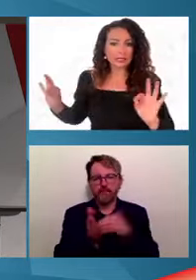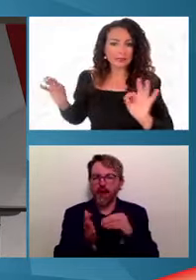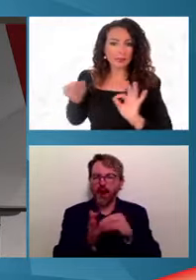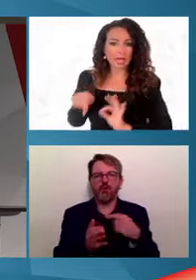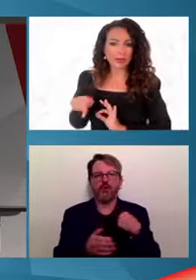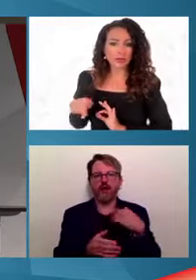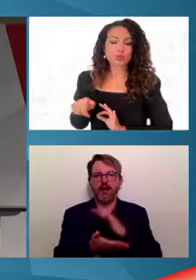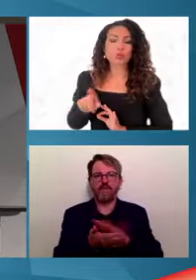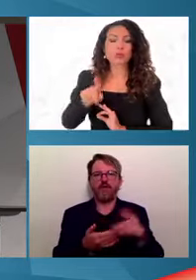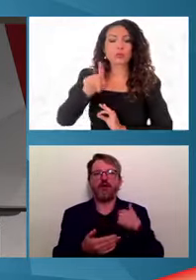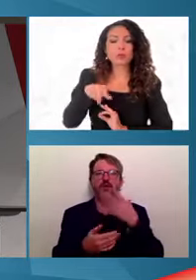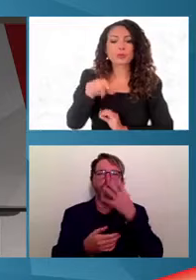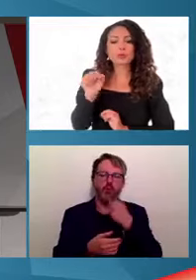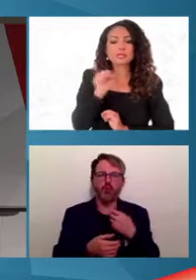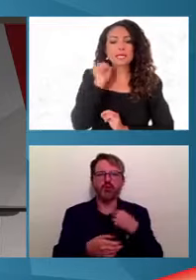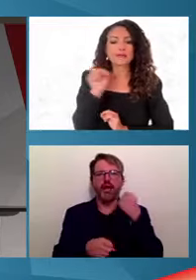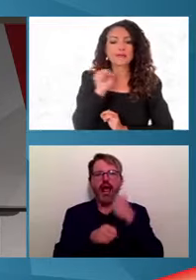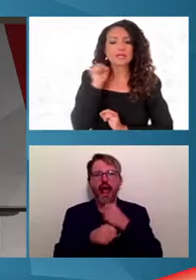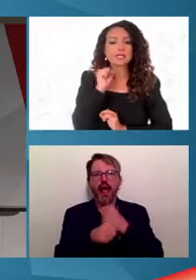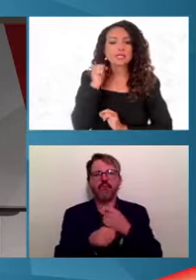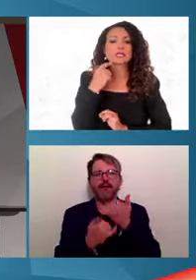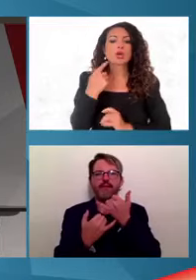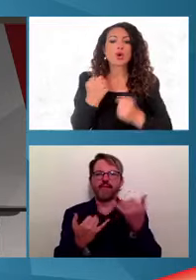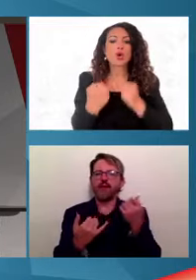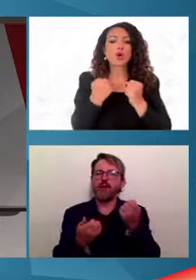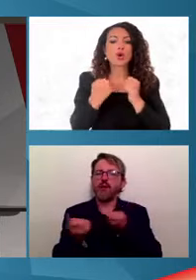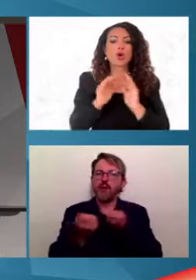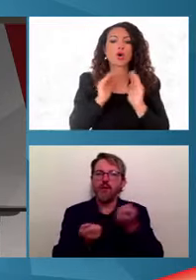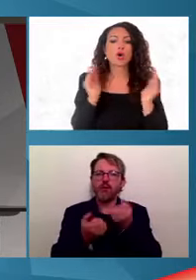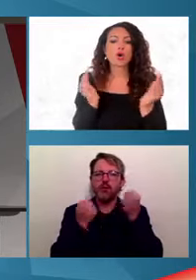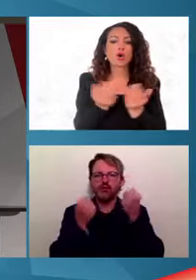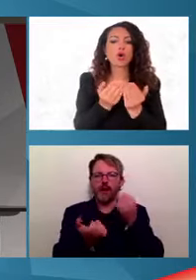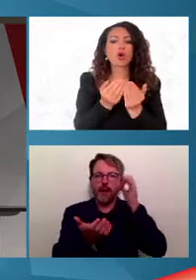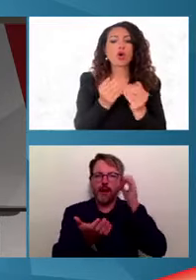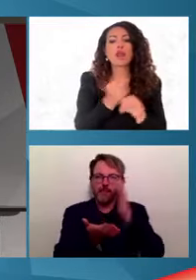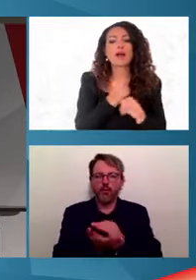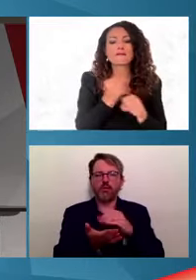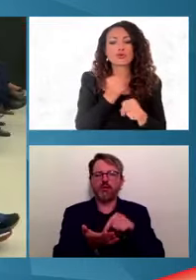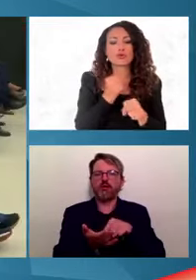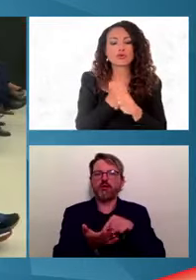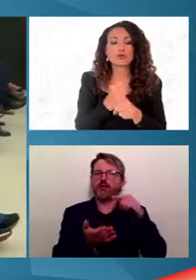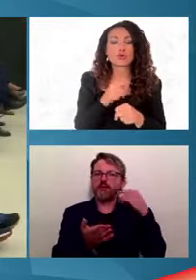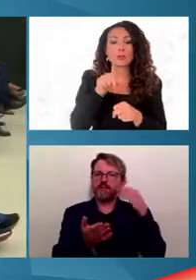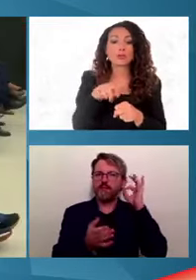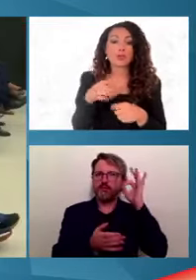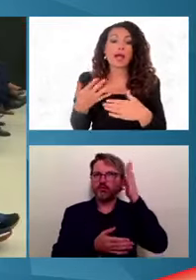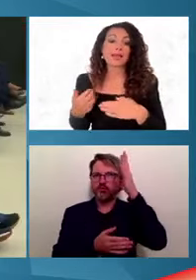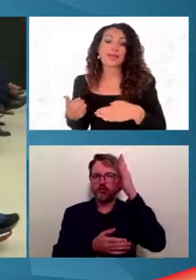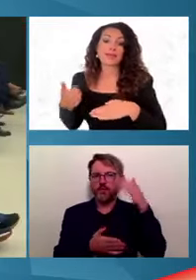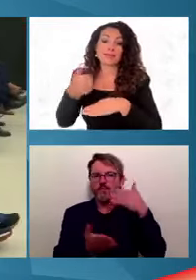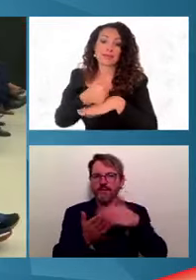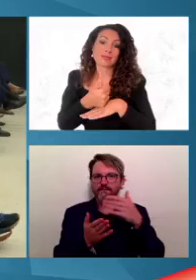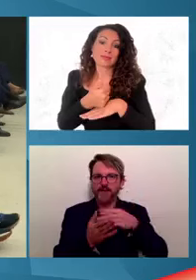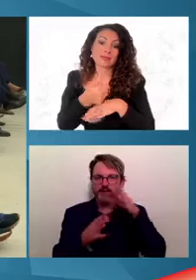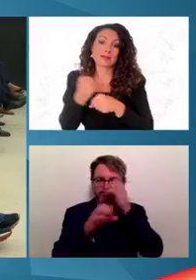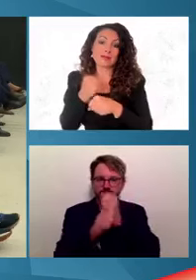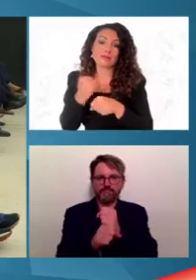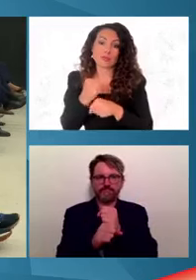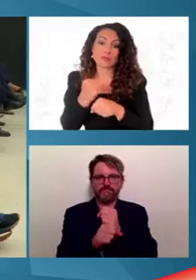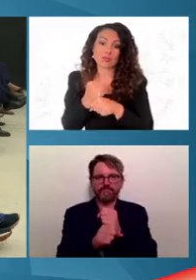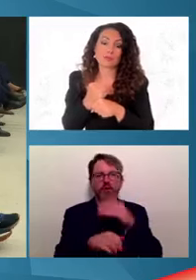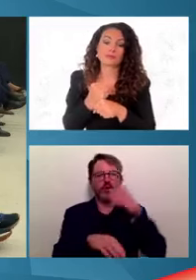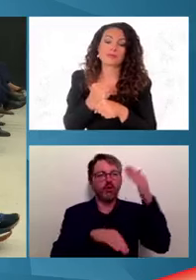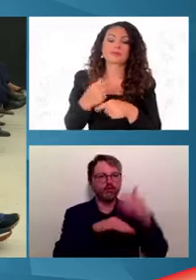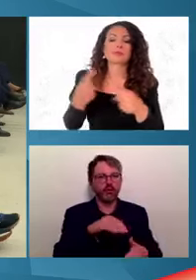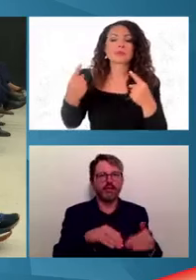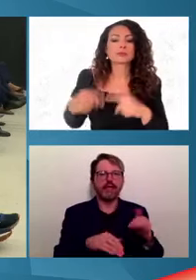mir, dass Arbeit als politischer Schwerpunkt für die Zukunft ganz, ganz zentral bleibt. Und zum Schluss, ja, ich komme